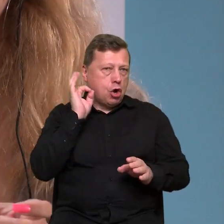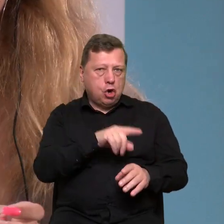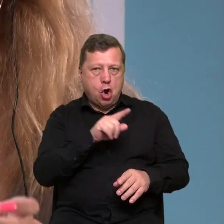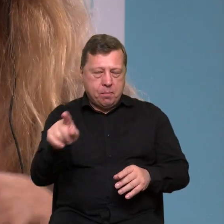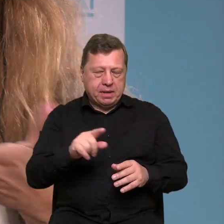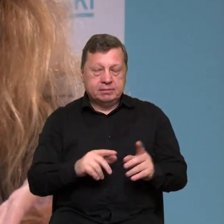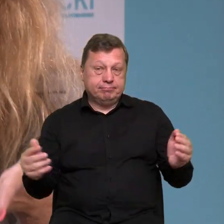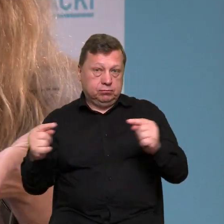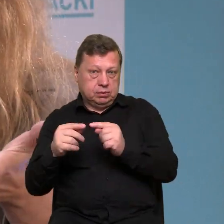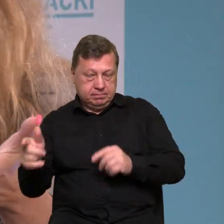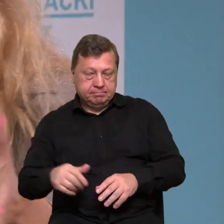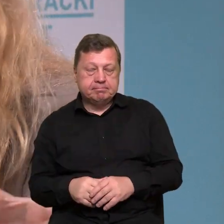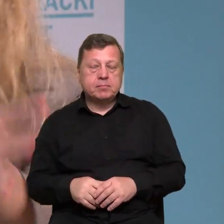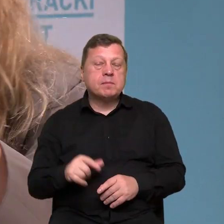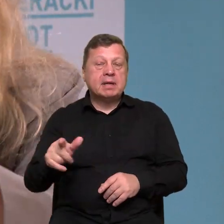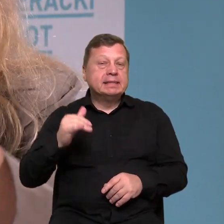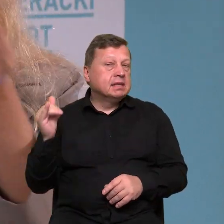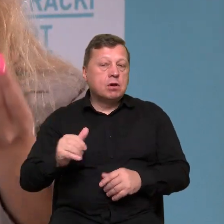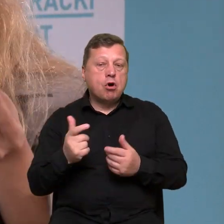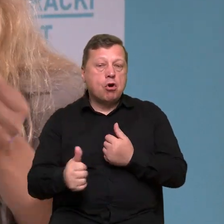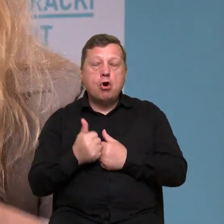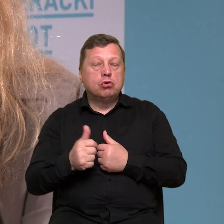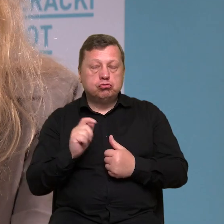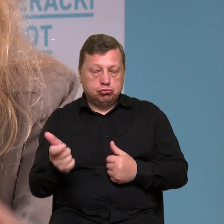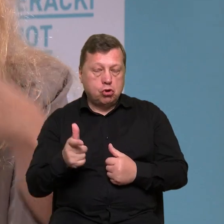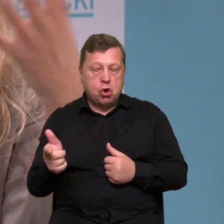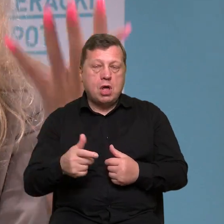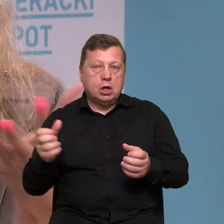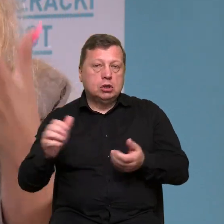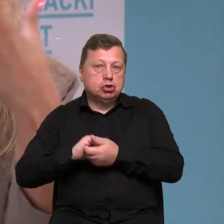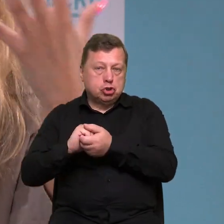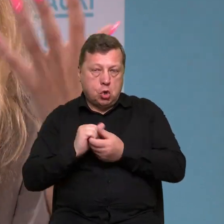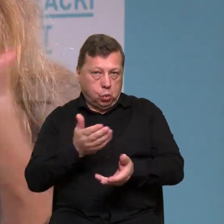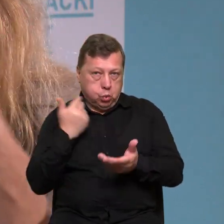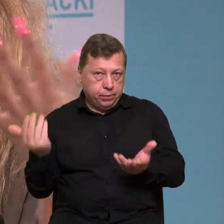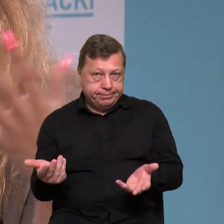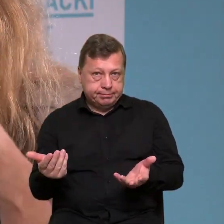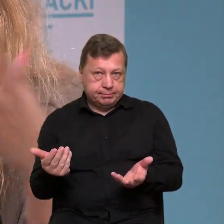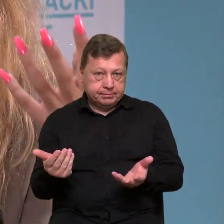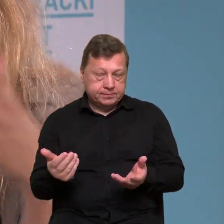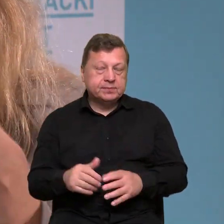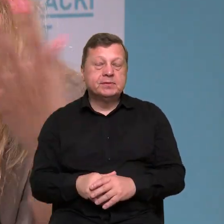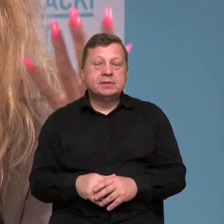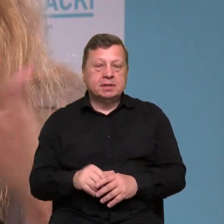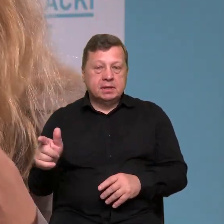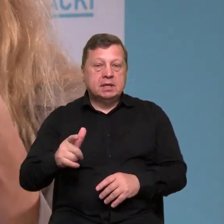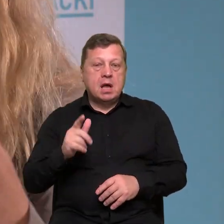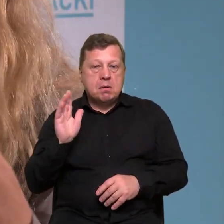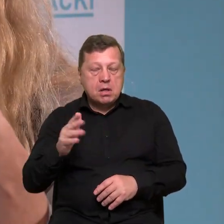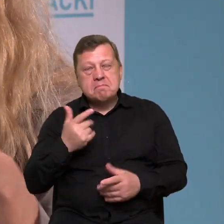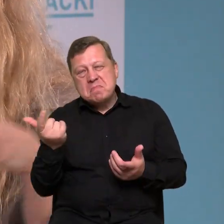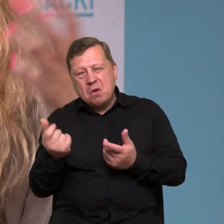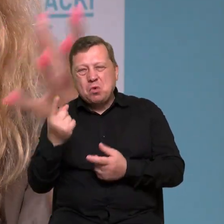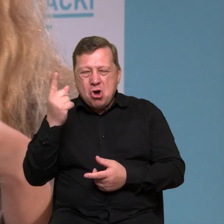Tekst będący artykułem i zawsze chodzi o brak solidarności, względnie o zjawiającej się solidarności,